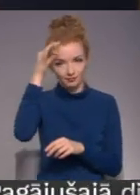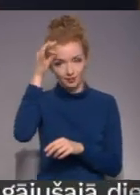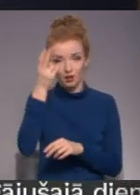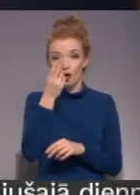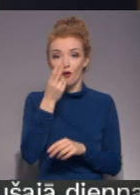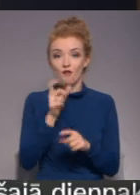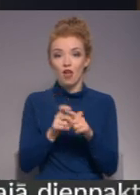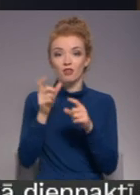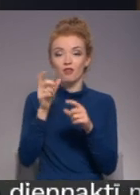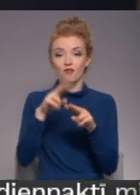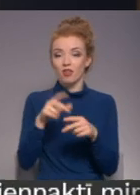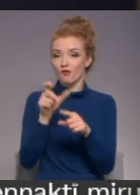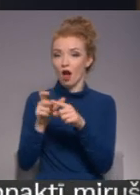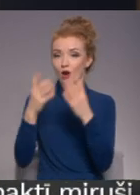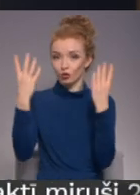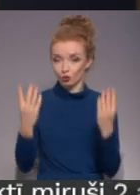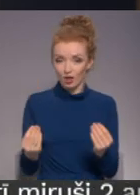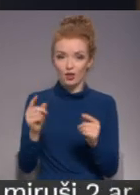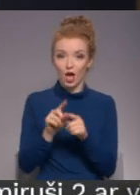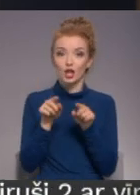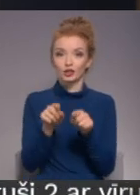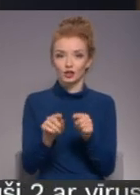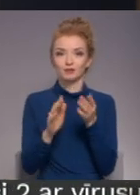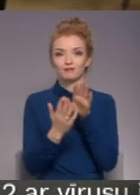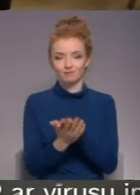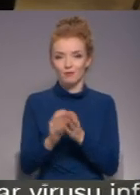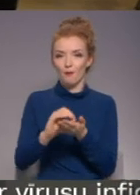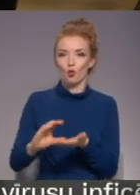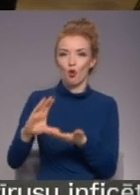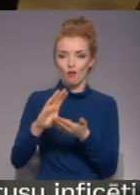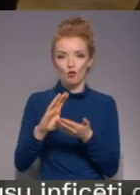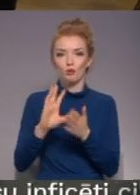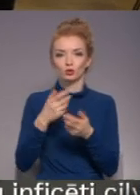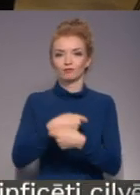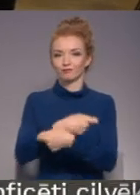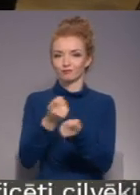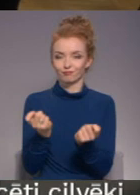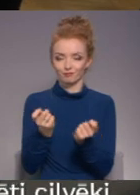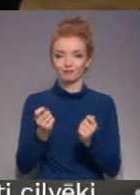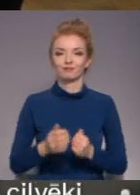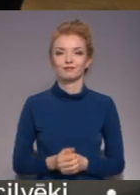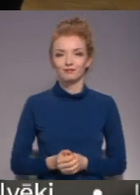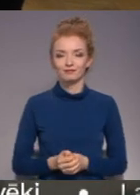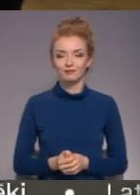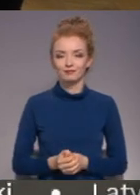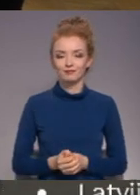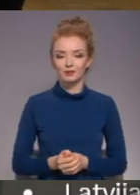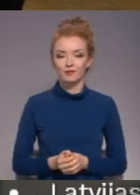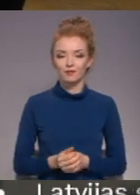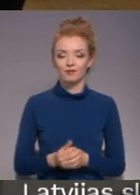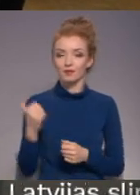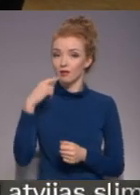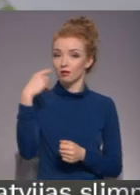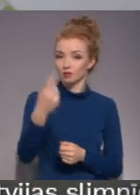dienā arī šīs apkopojums nonāks pie Latviešu valodas institūta pētniekiem un ģeotelpiskās informācijas aģentūrā. Ir vietvārdi,